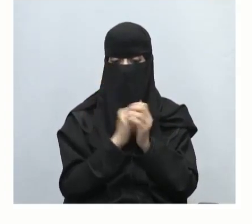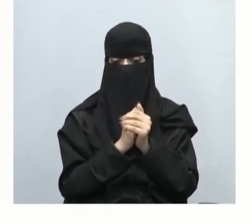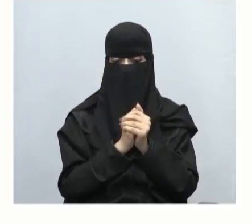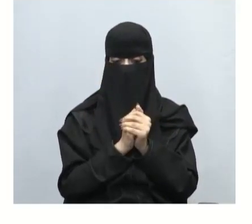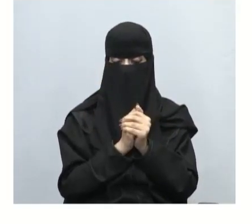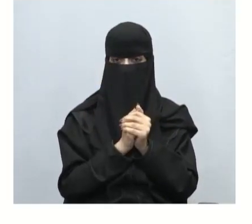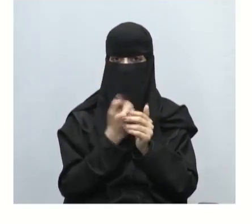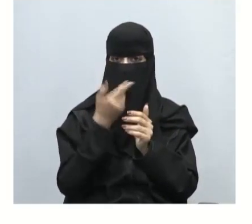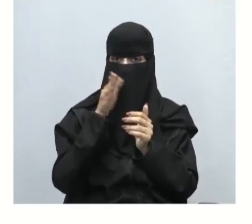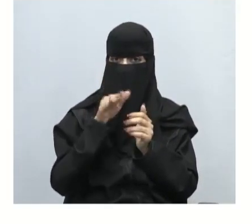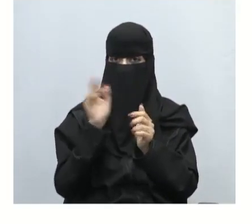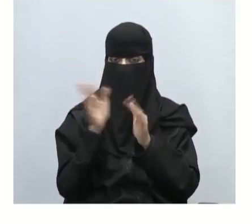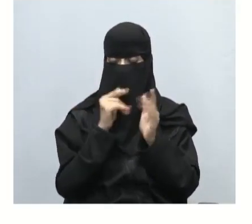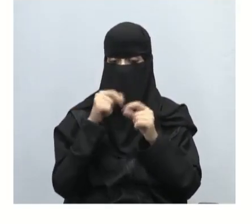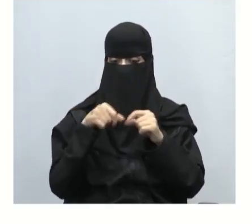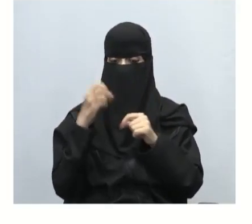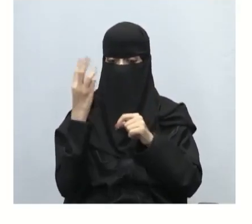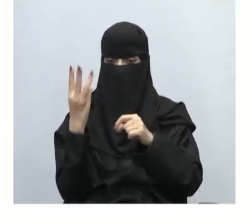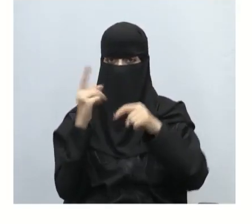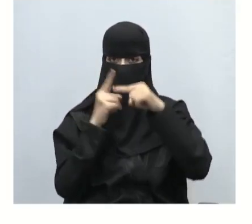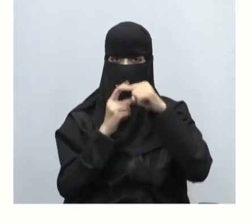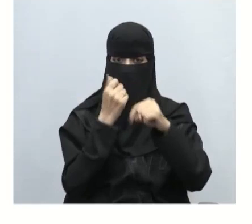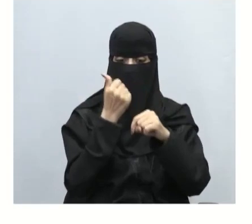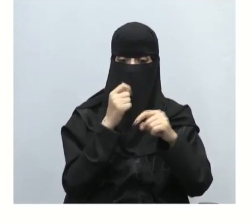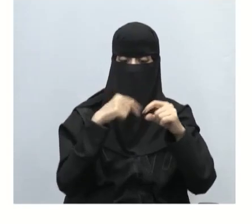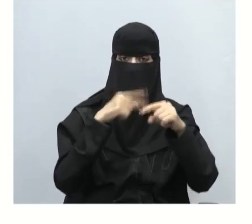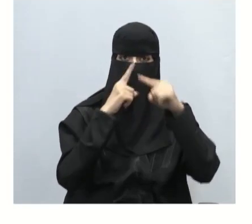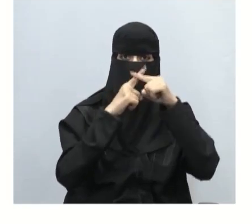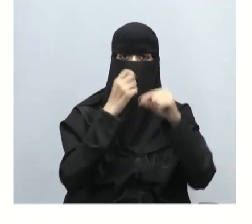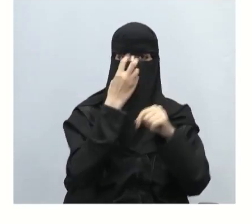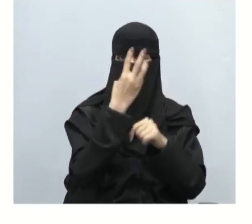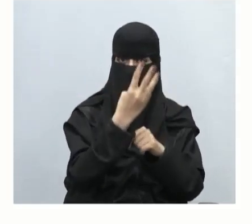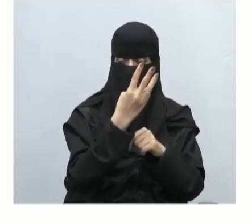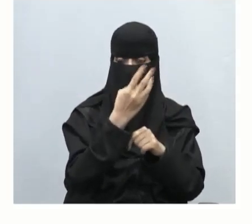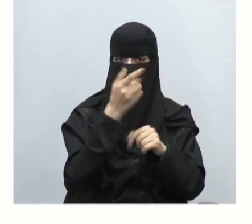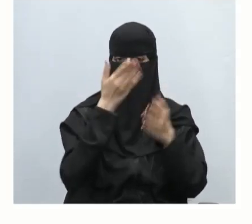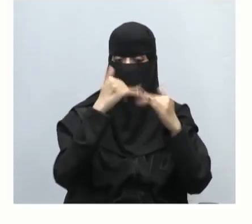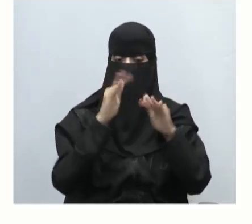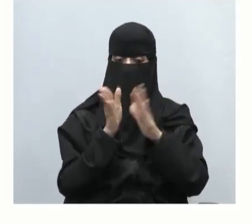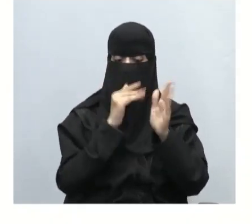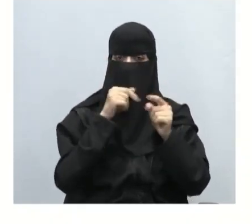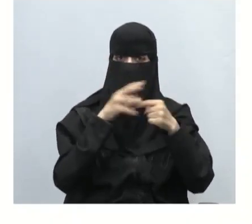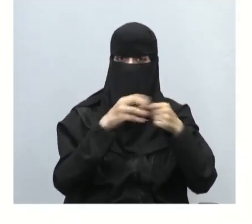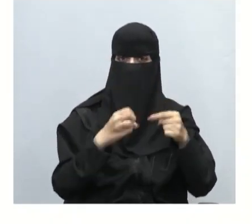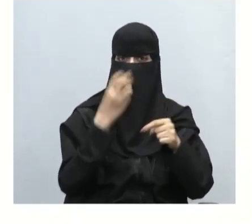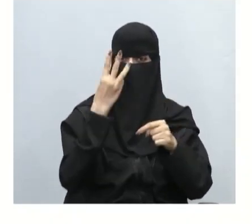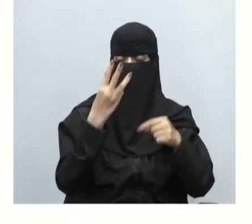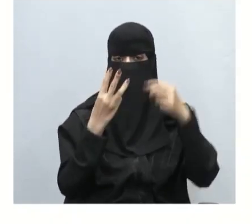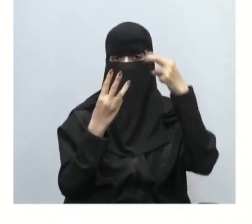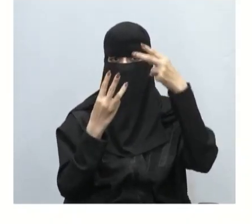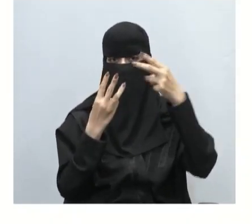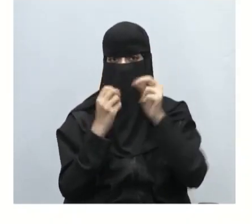ثلاثه اذا سوف تصبح العباره 3 مضافا اليها 6 مضروبه في الثلاثه ومن ثم مطروحا منها